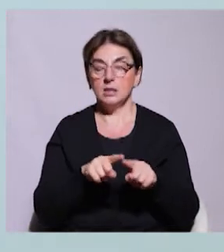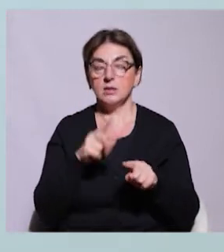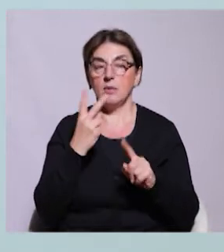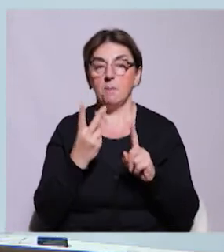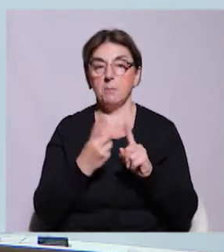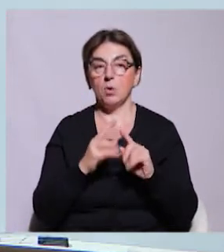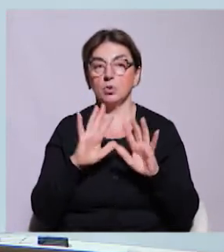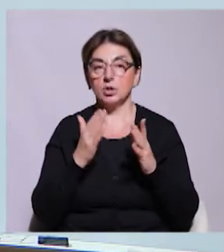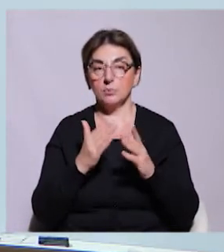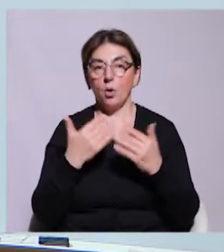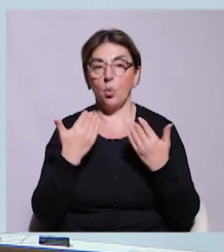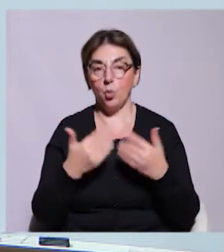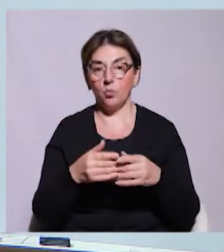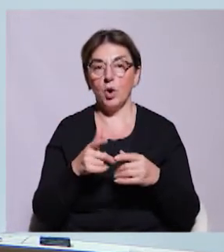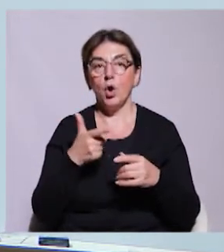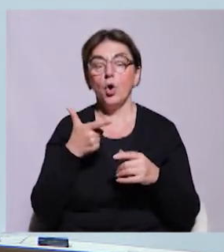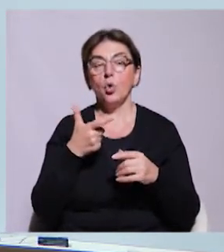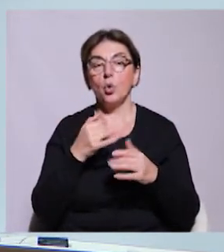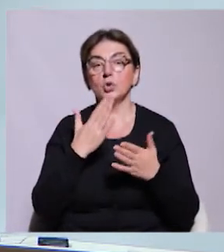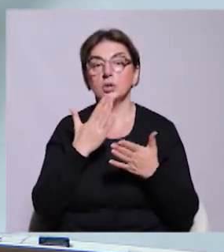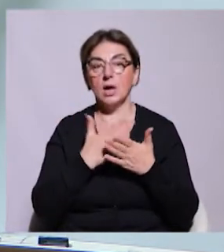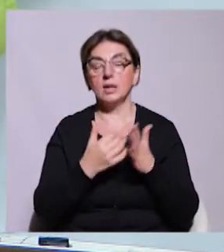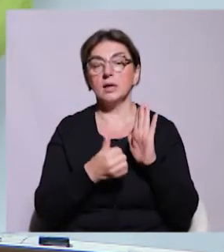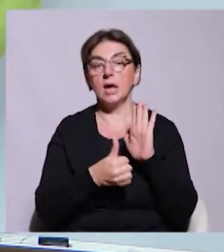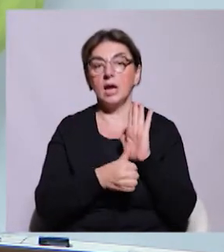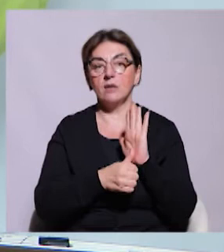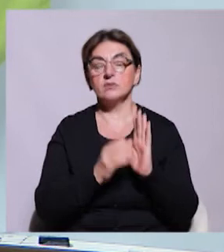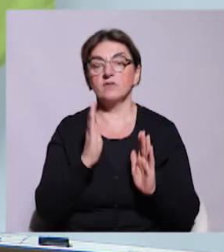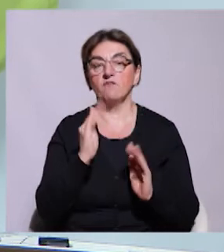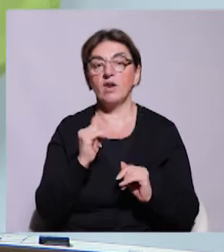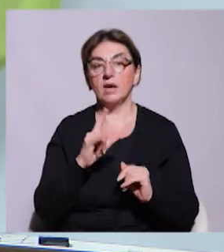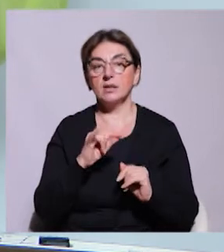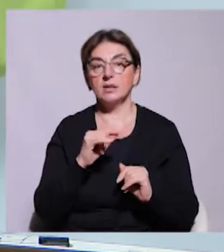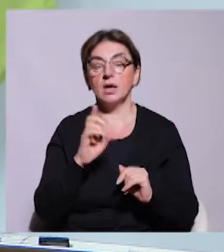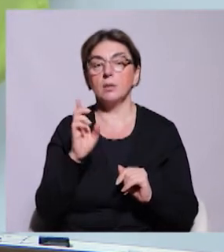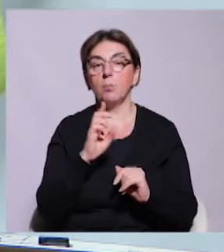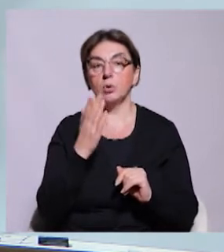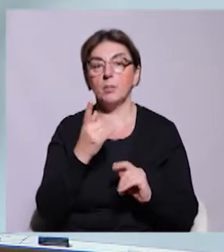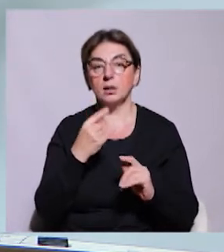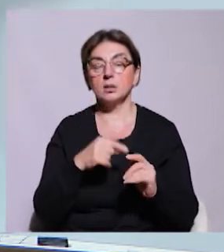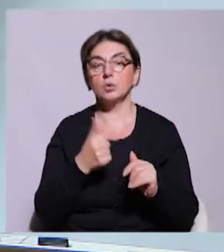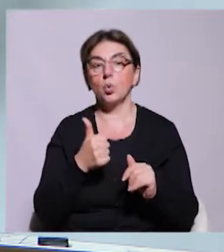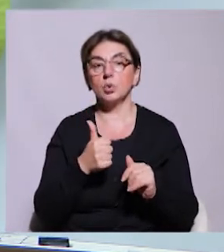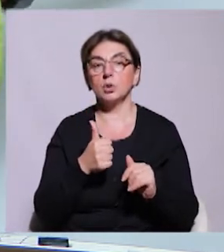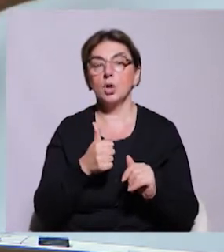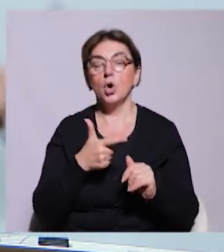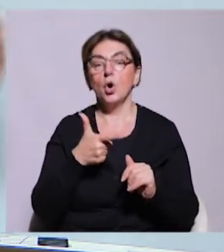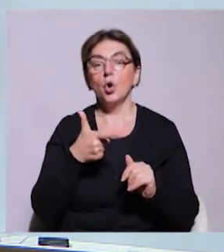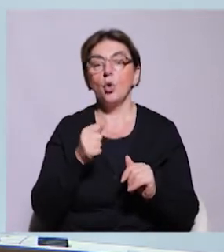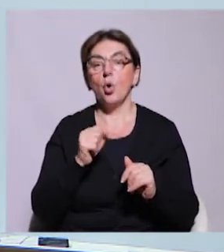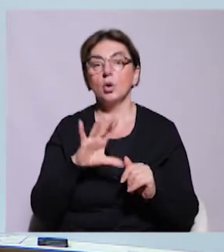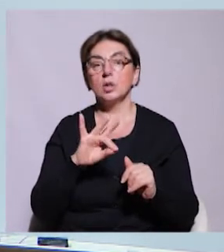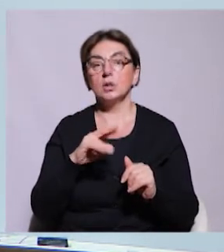ასევე იქნება მეორე შემთხვევაში, სადაც გოგირდი უკვე ავლენს 6 ვალენტიან ბუნებას და ამ შემთხვევაში დასახელება